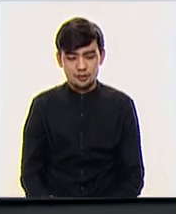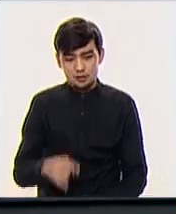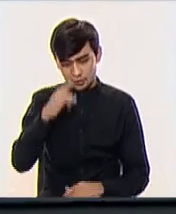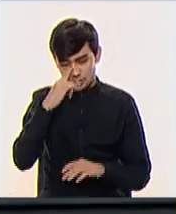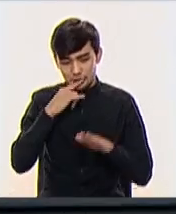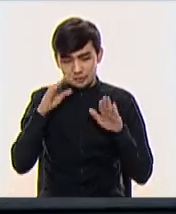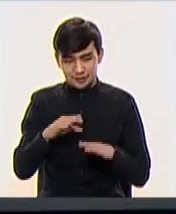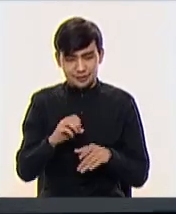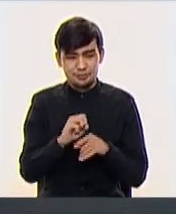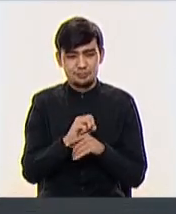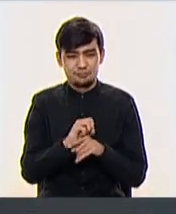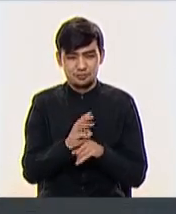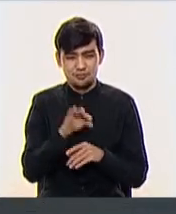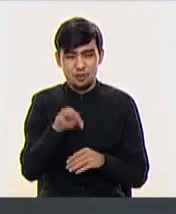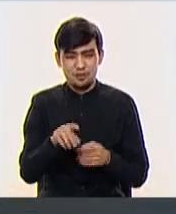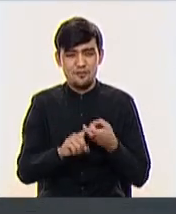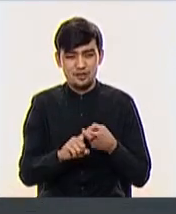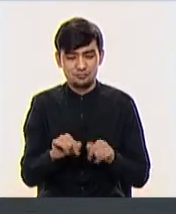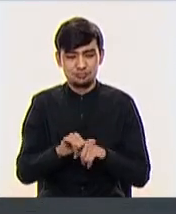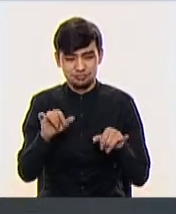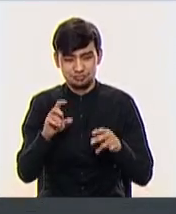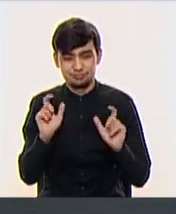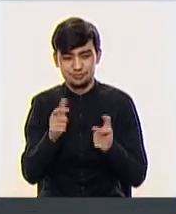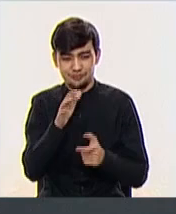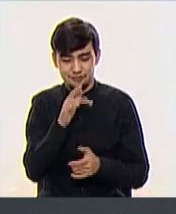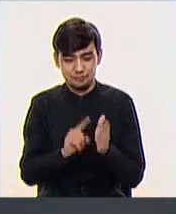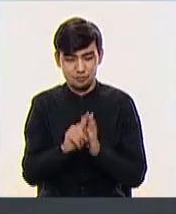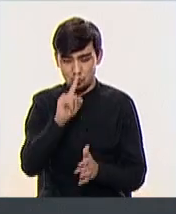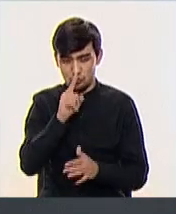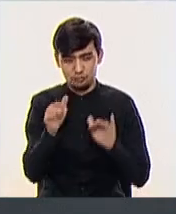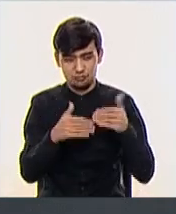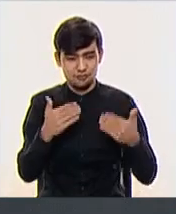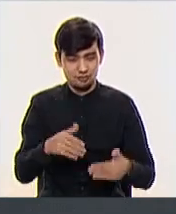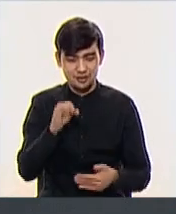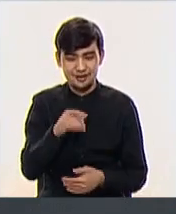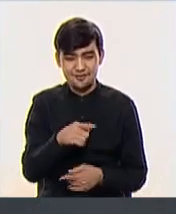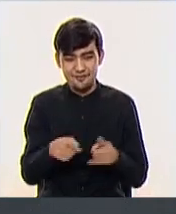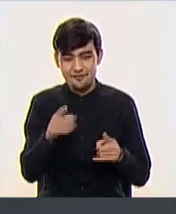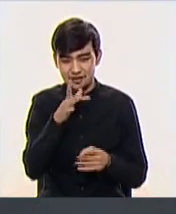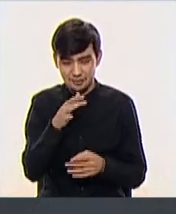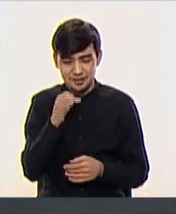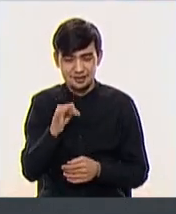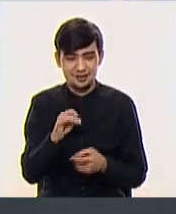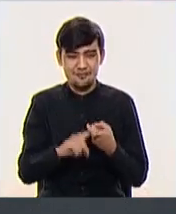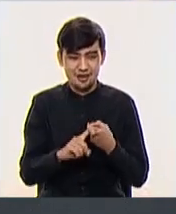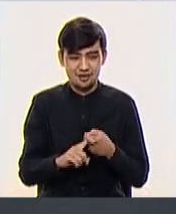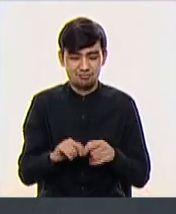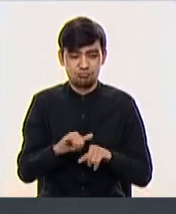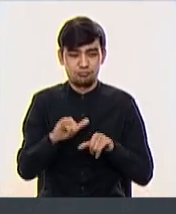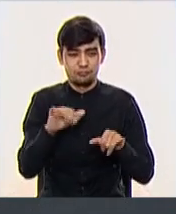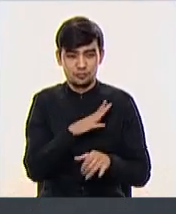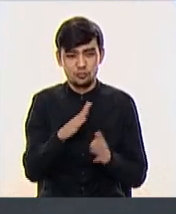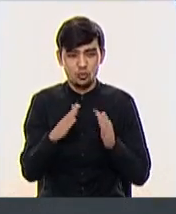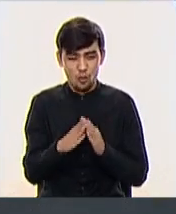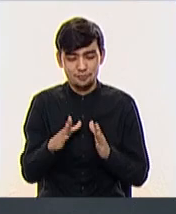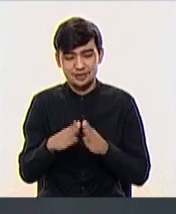Қазақстанда коронавирус инфекциясы таралып, карантин жарияланғанына да бір жылдай уақыт болды. Осы уақыт ішінде әсіресе індет өршіген тұста